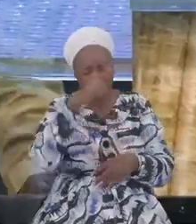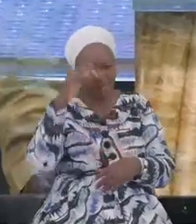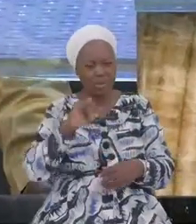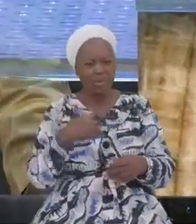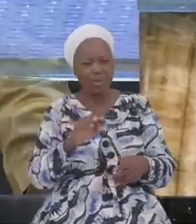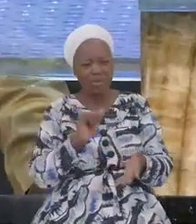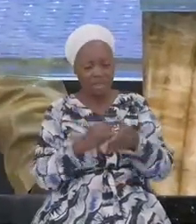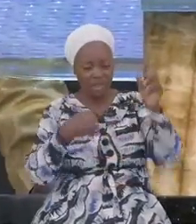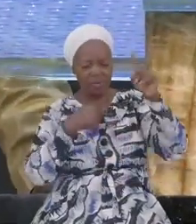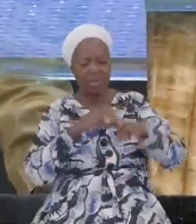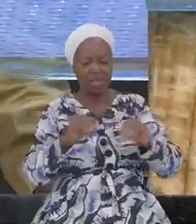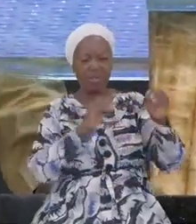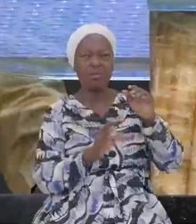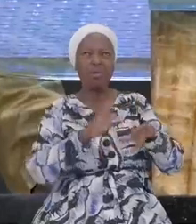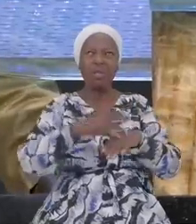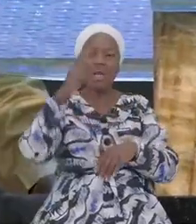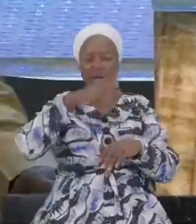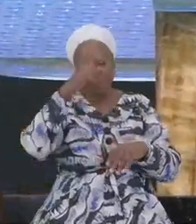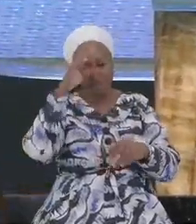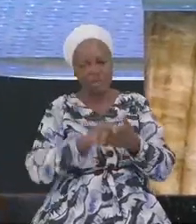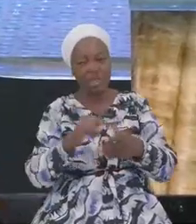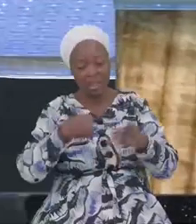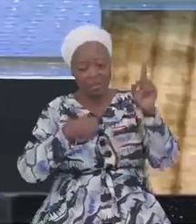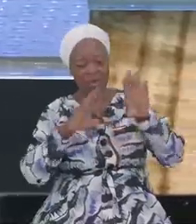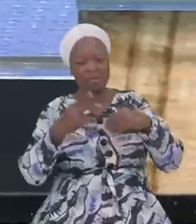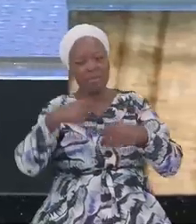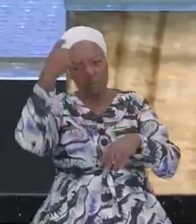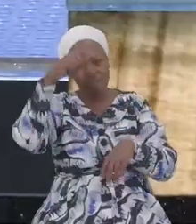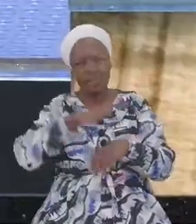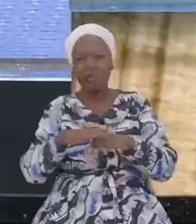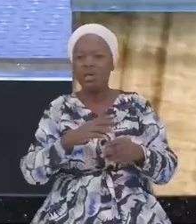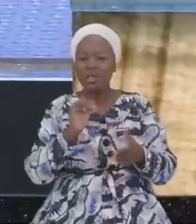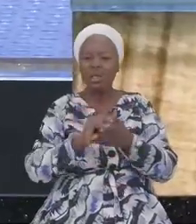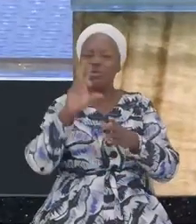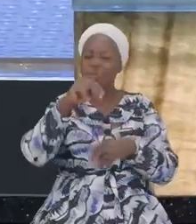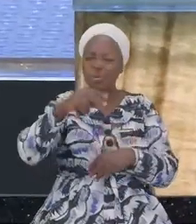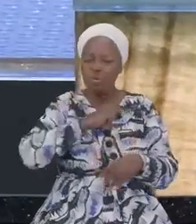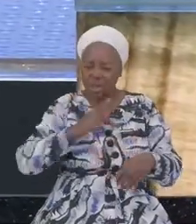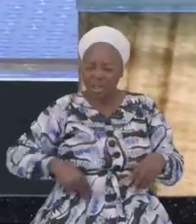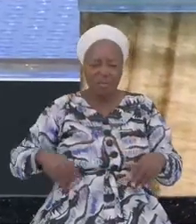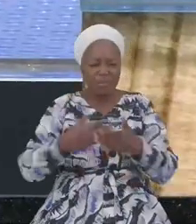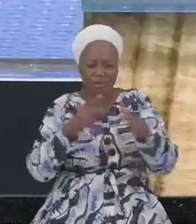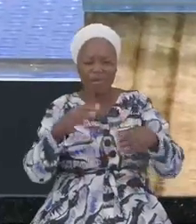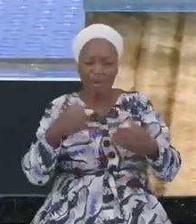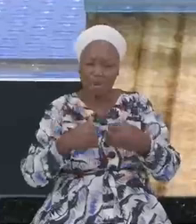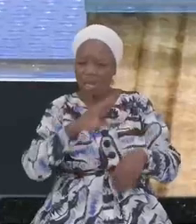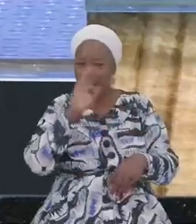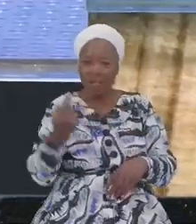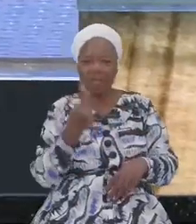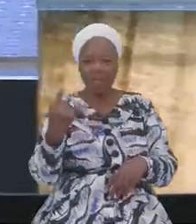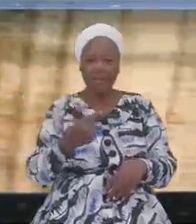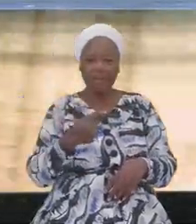je ferai ceci, cela. Je te donne de la sagesse. Au point qu'aucun roi qui a existé, même les gens après